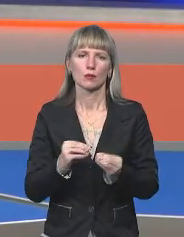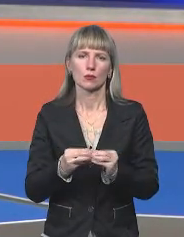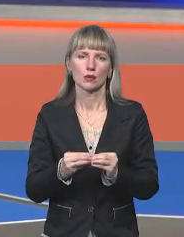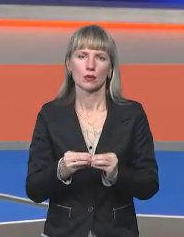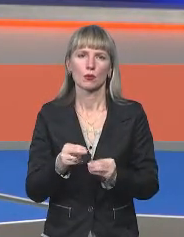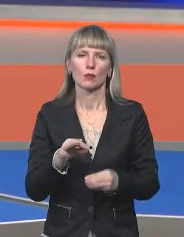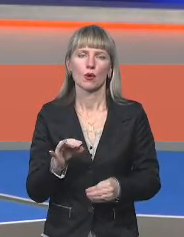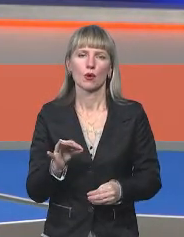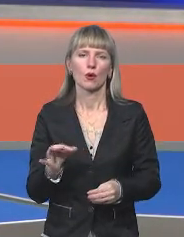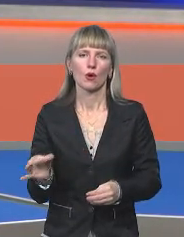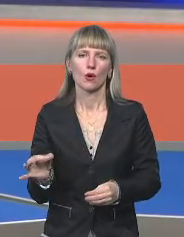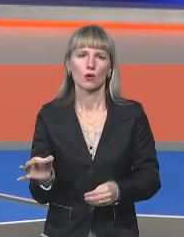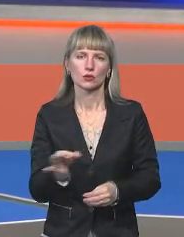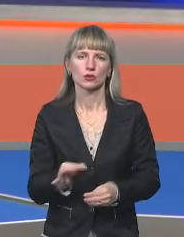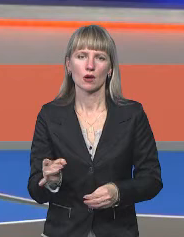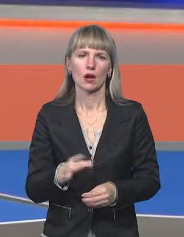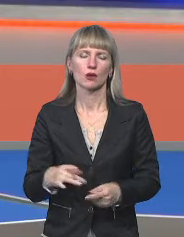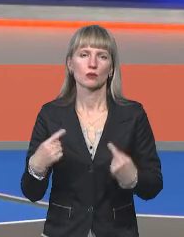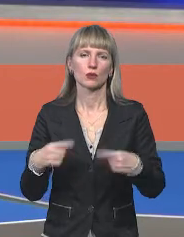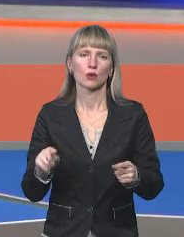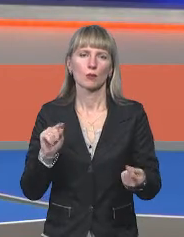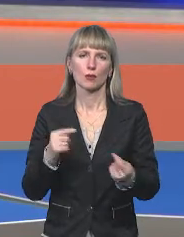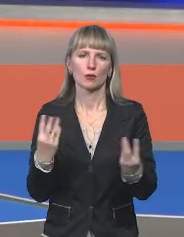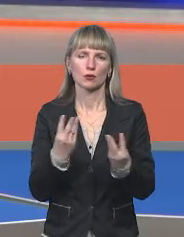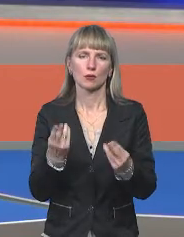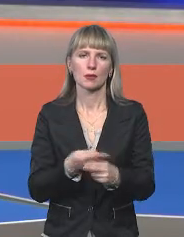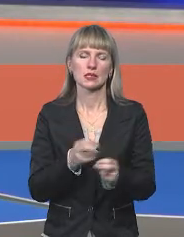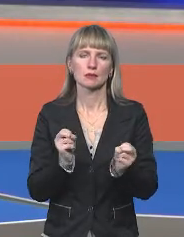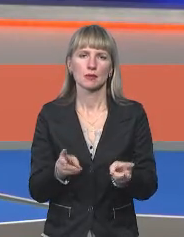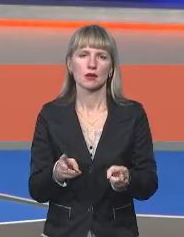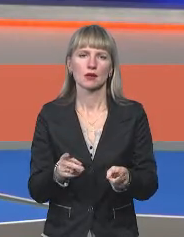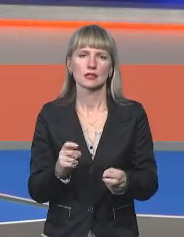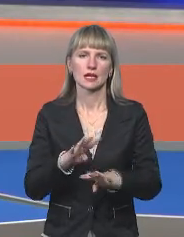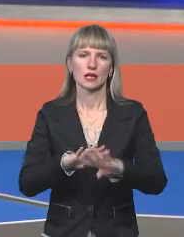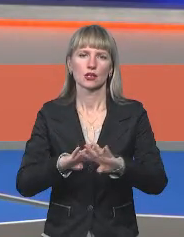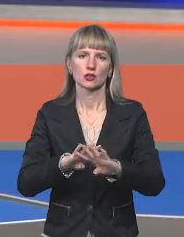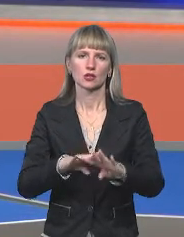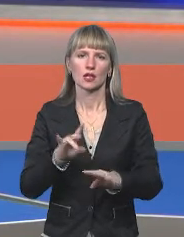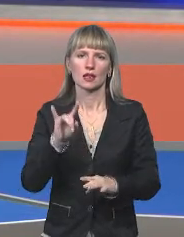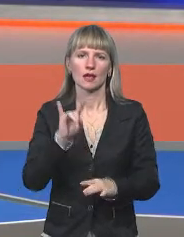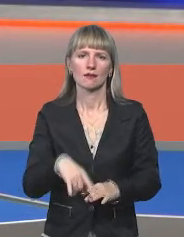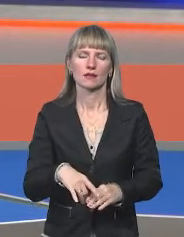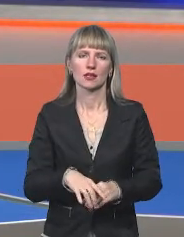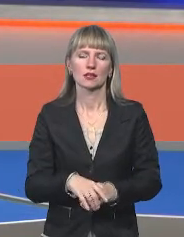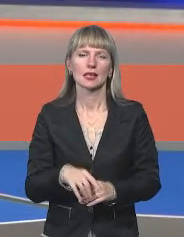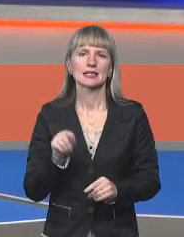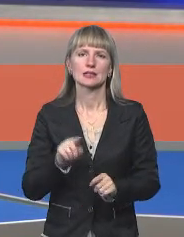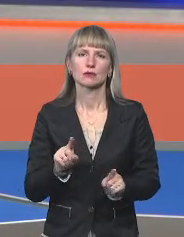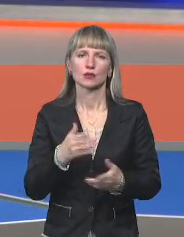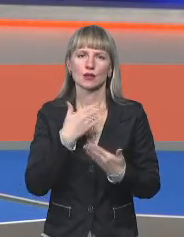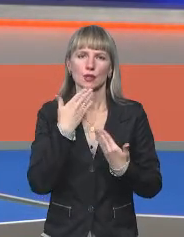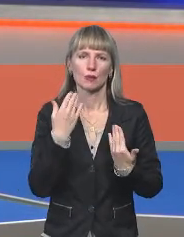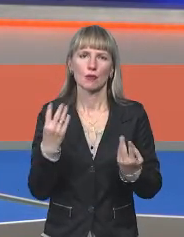по Хортицькому району і по іншим з протипожежною безпекою, з рішітками на вікнах, з тим, що